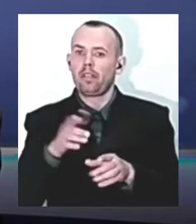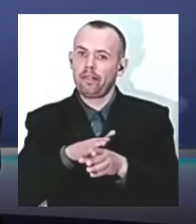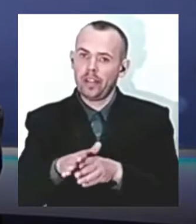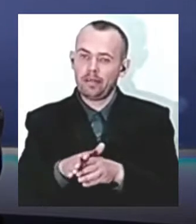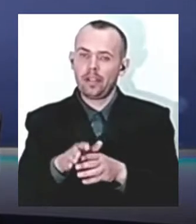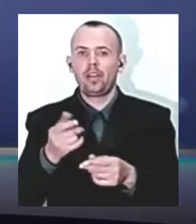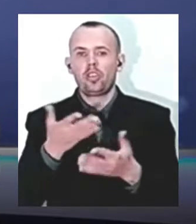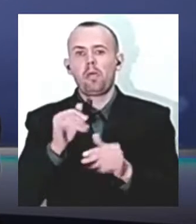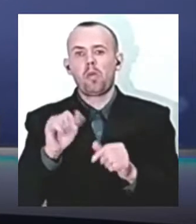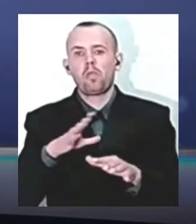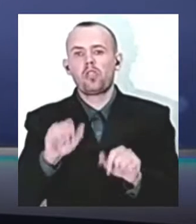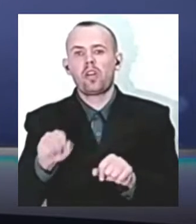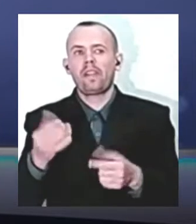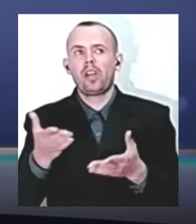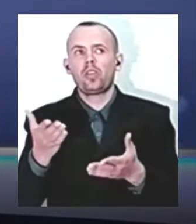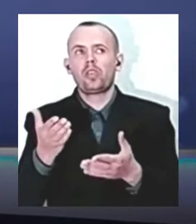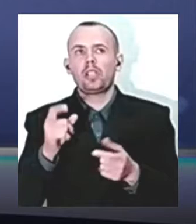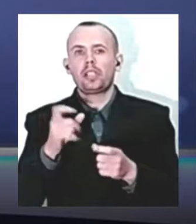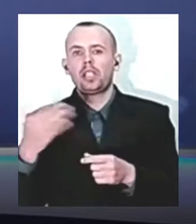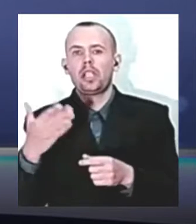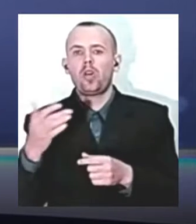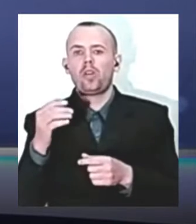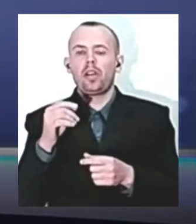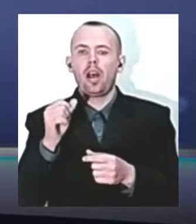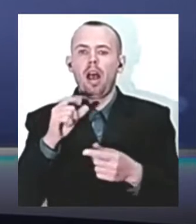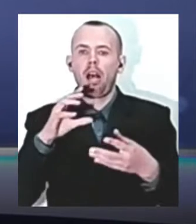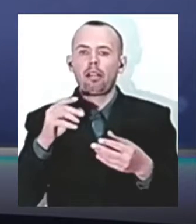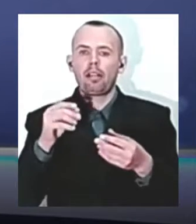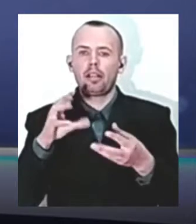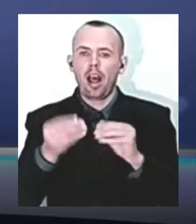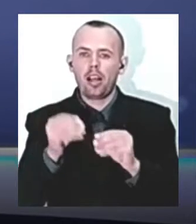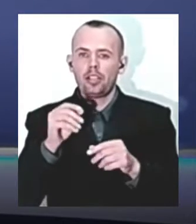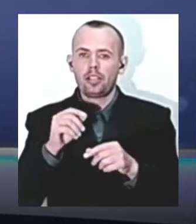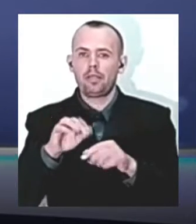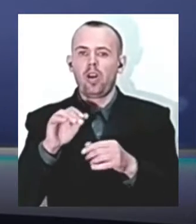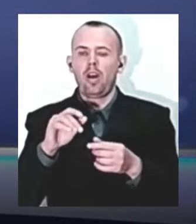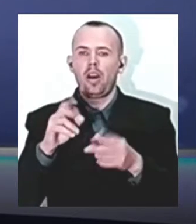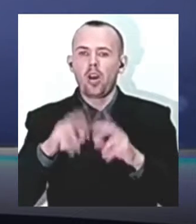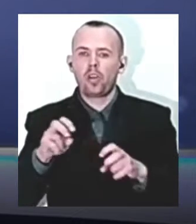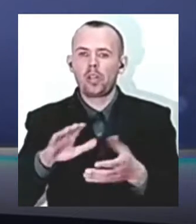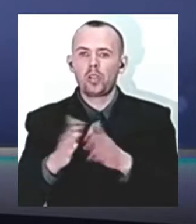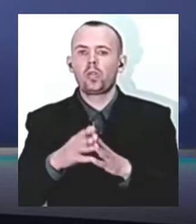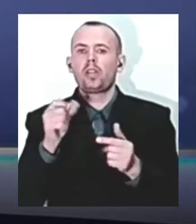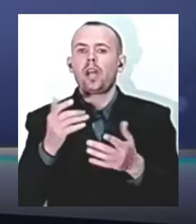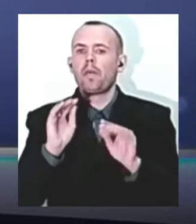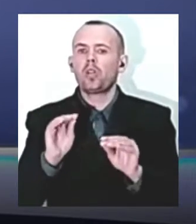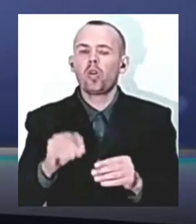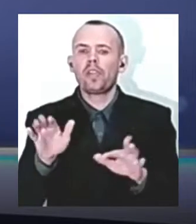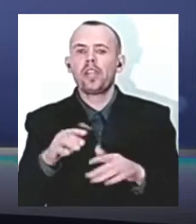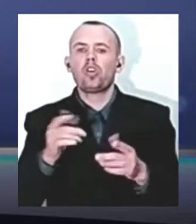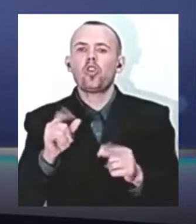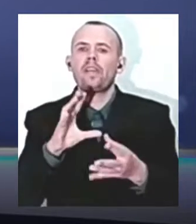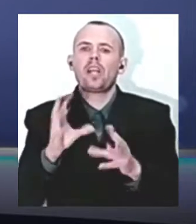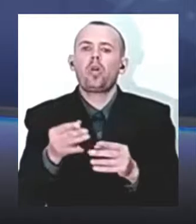ще якийсь зі сторони аналіз проводитись, розбір ситуації, тобто за протоколом діяли, чи взагалі як ця